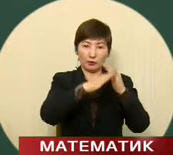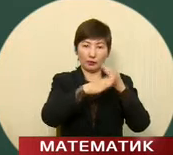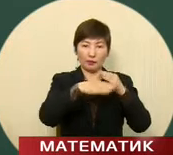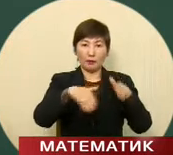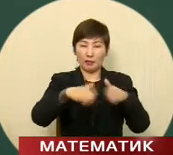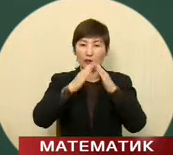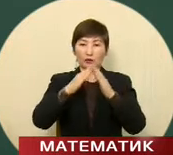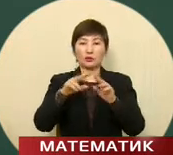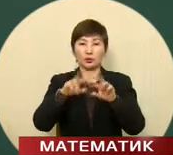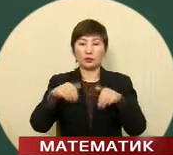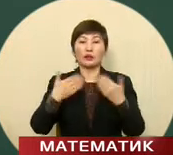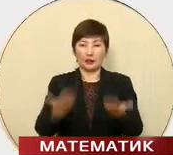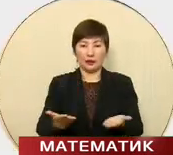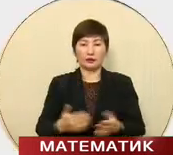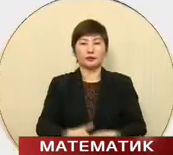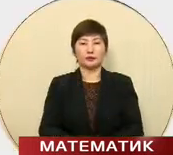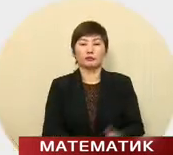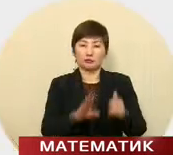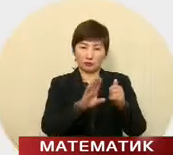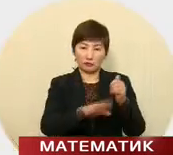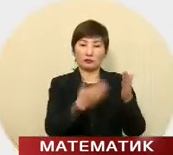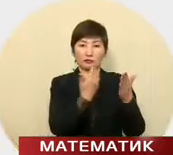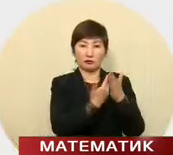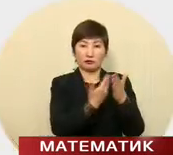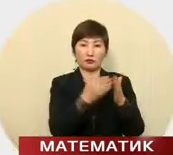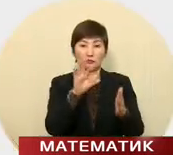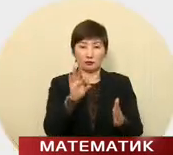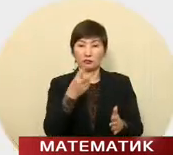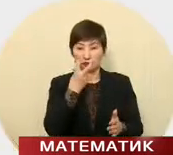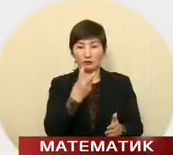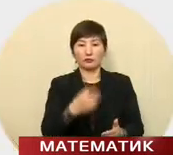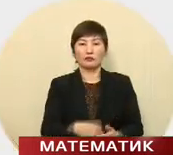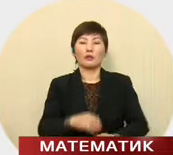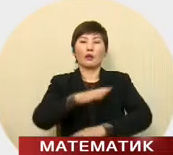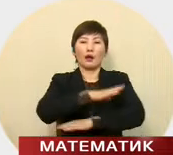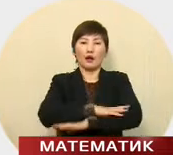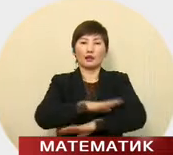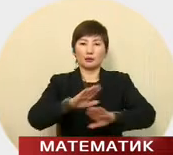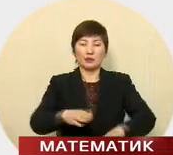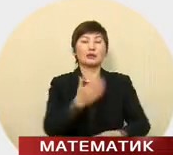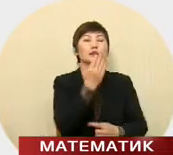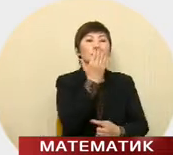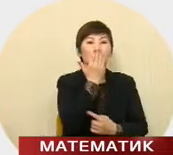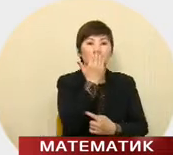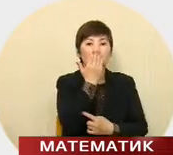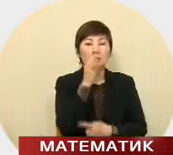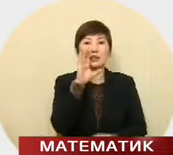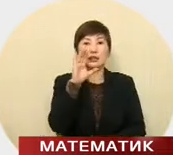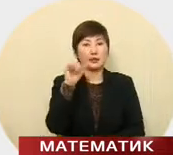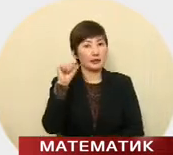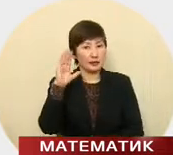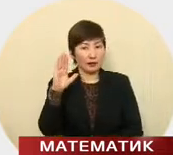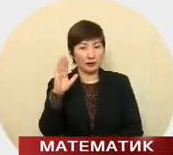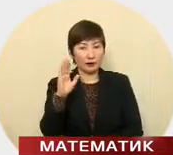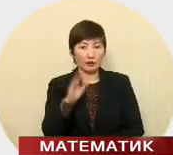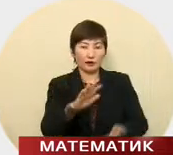байгуулах тухай авч үзлээ. За дараагийн жишээг авч үзье. Ангид байсан цэцгийн самны өнгийг бүртгээд үснэгтээр